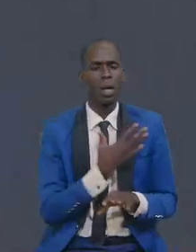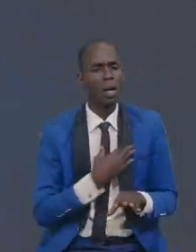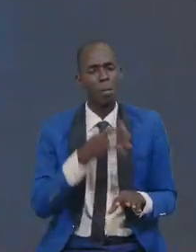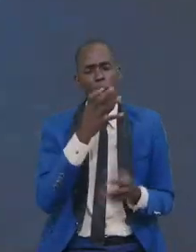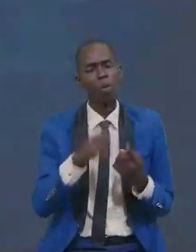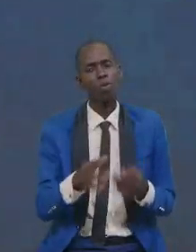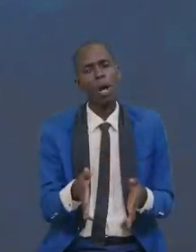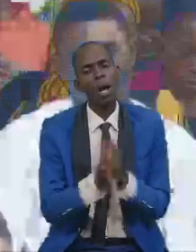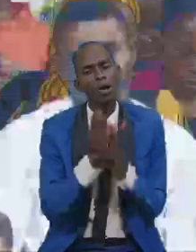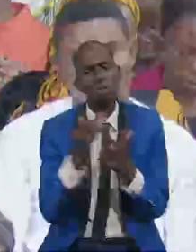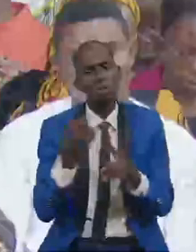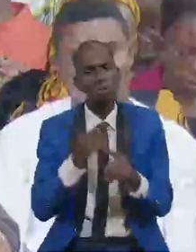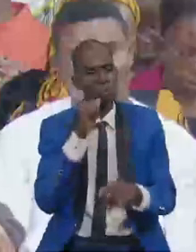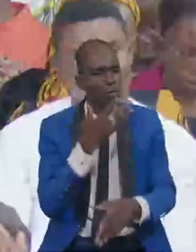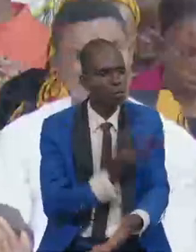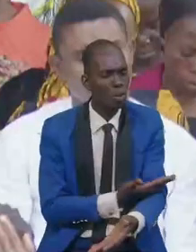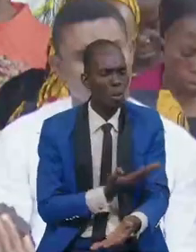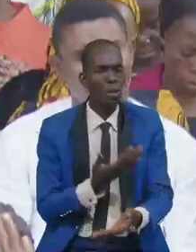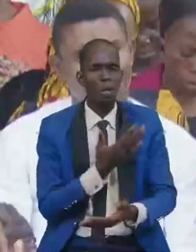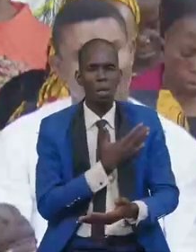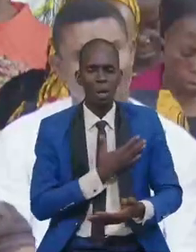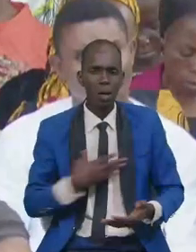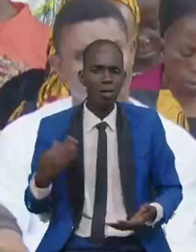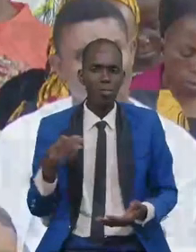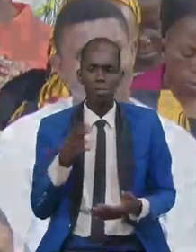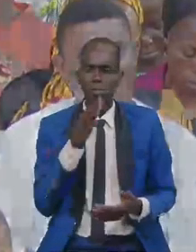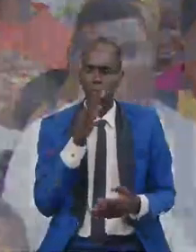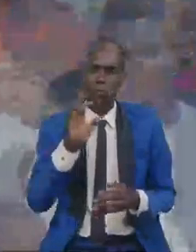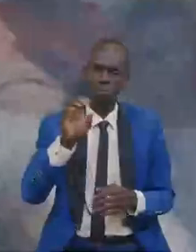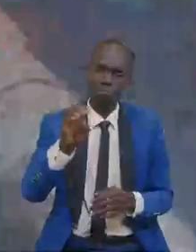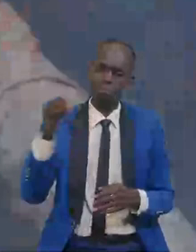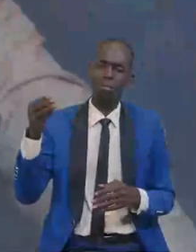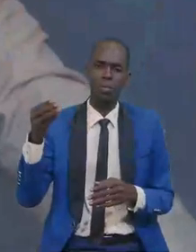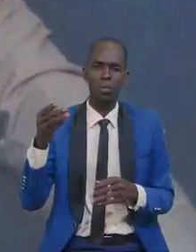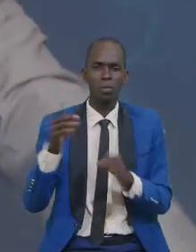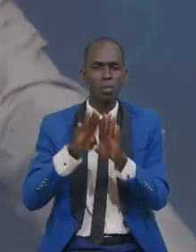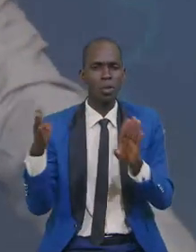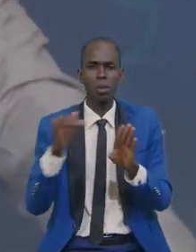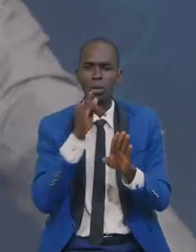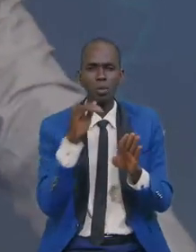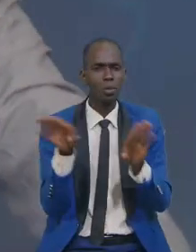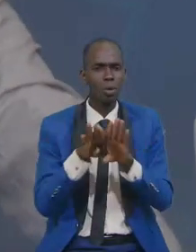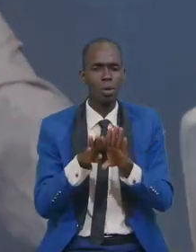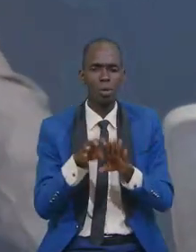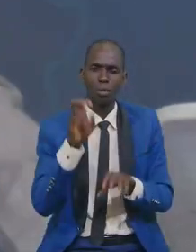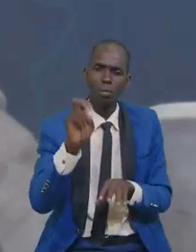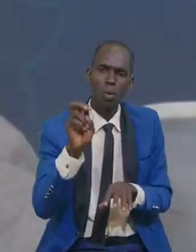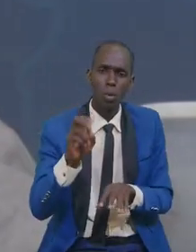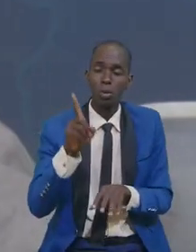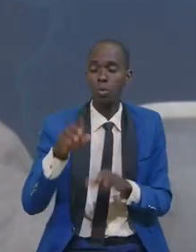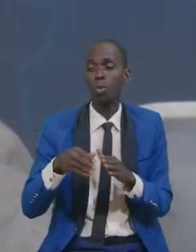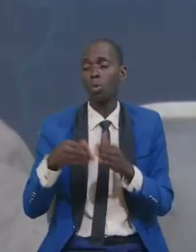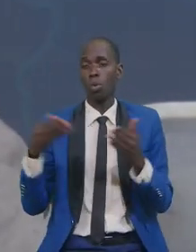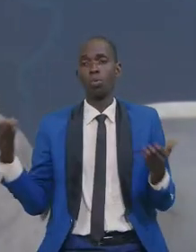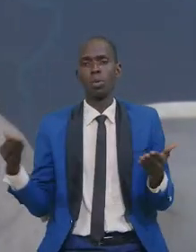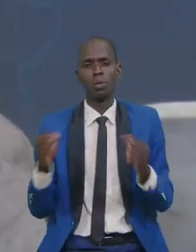mère voulait demander la question à la fille. Et a vu que la porte est fermée. Ah ah. Elle frappe à la porte.